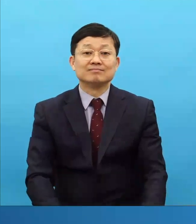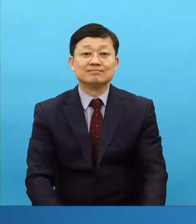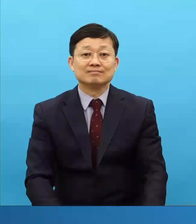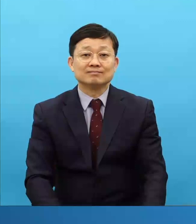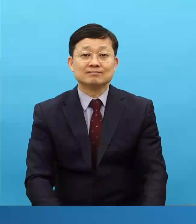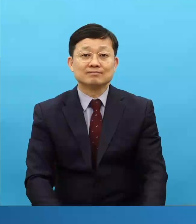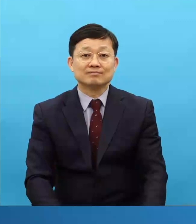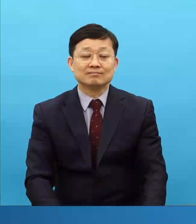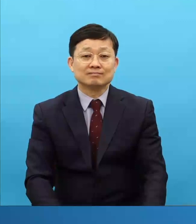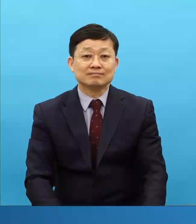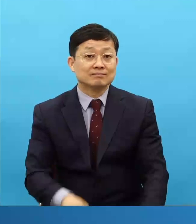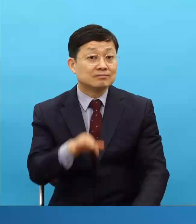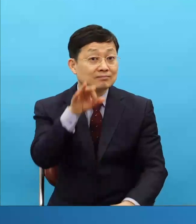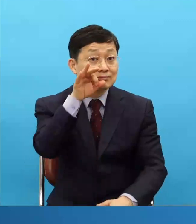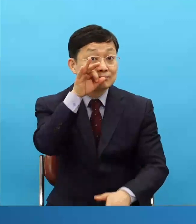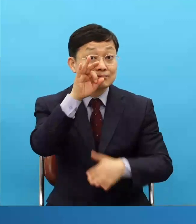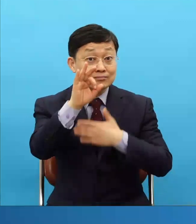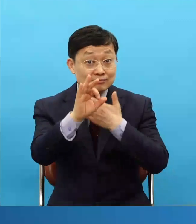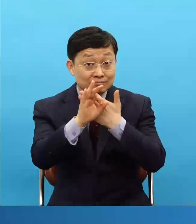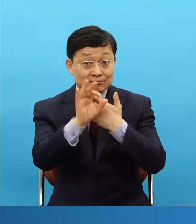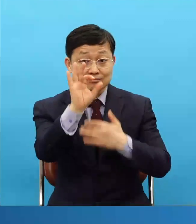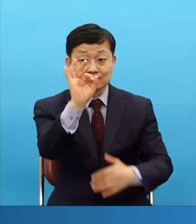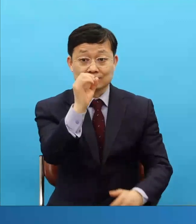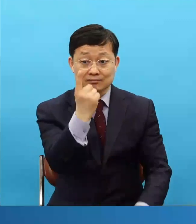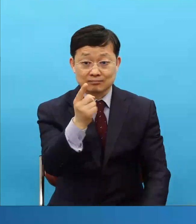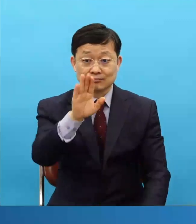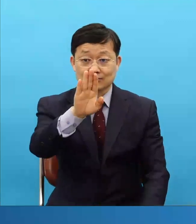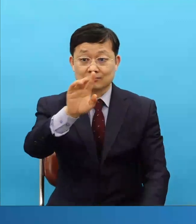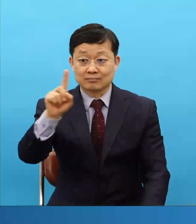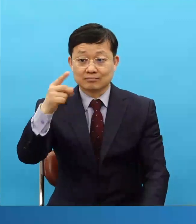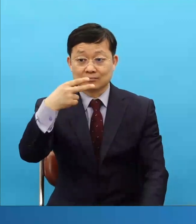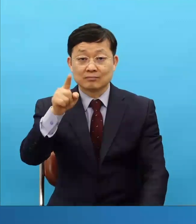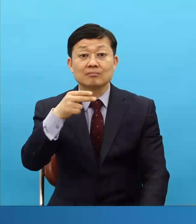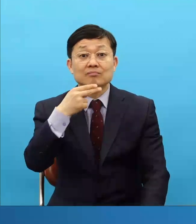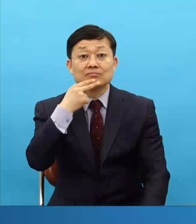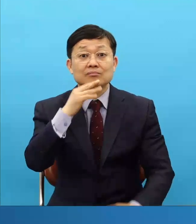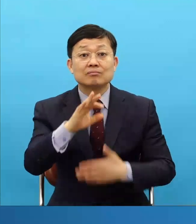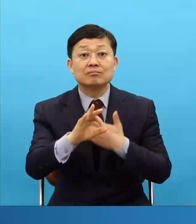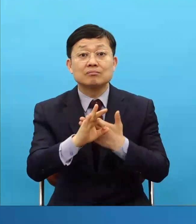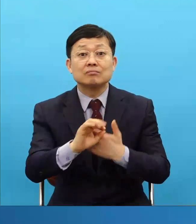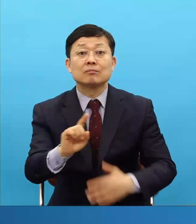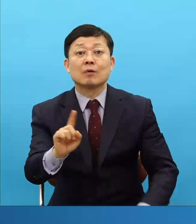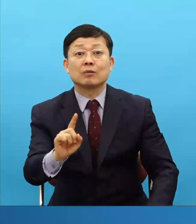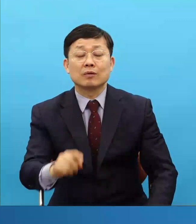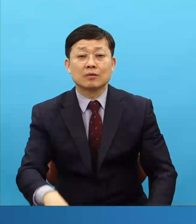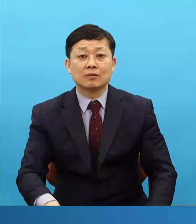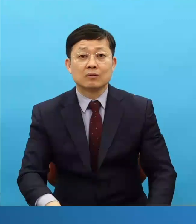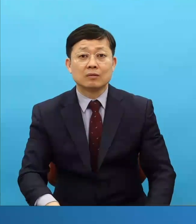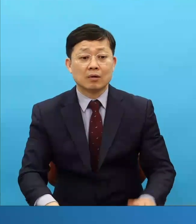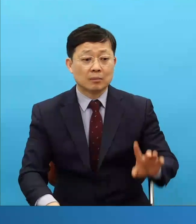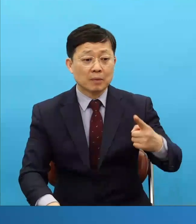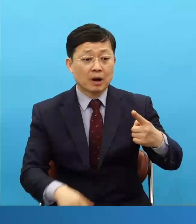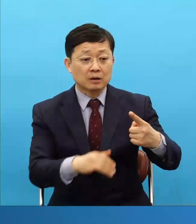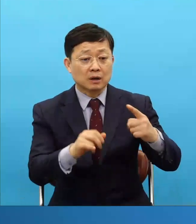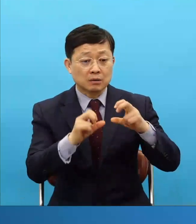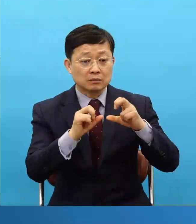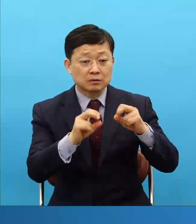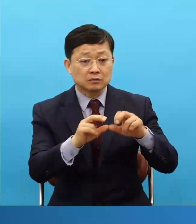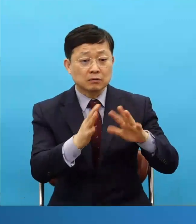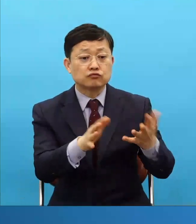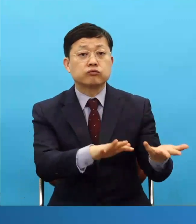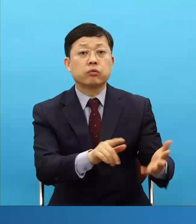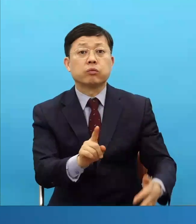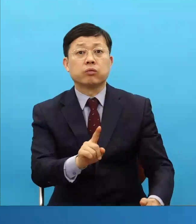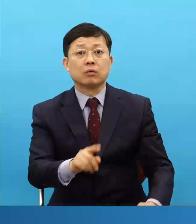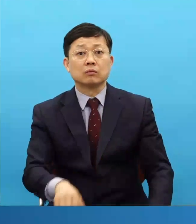not have two things. 예, 선지자도 못 살리고 갈멜산의 전투나 그것도 오바다가 연결했거든요. 그 사람도 그것도 되어지지 않고 이렇게 되겠죠. He would